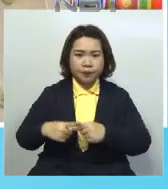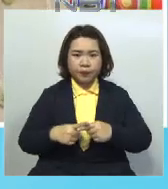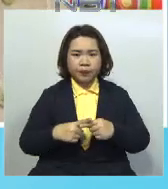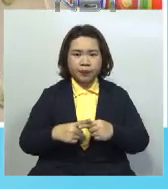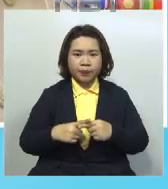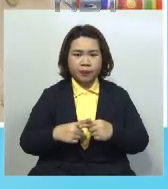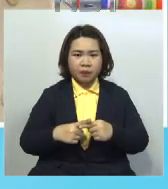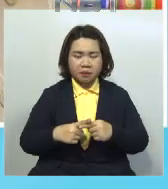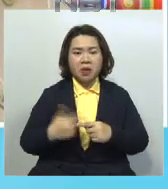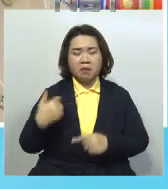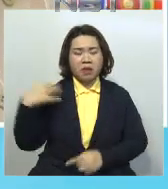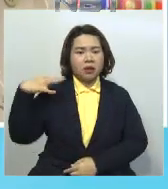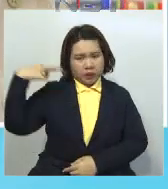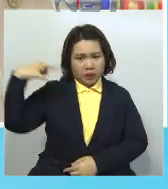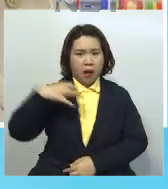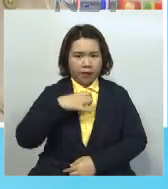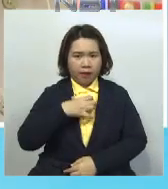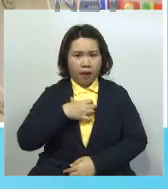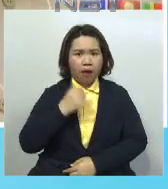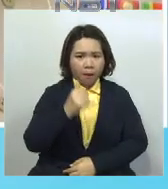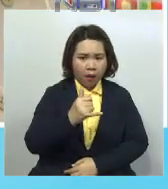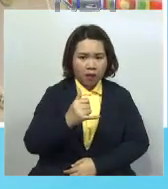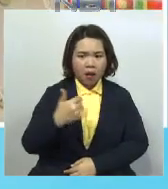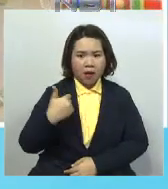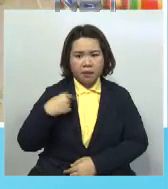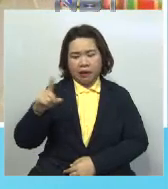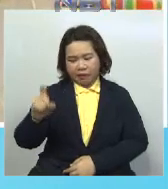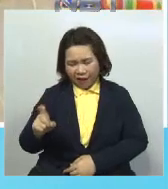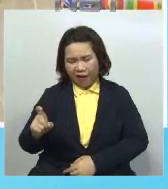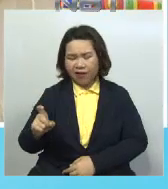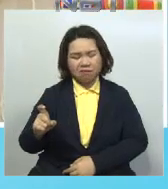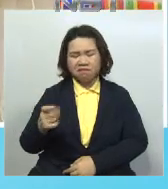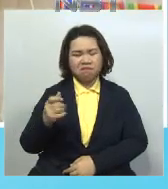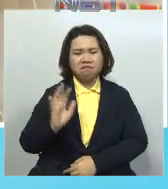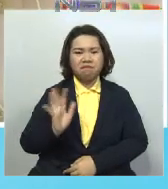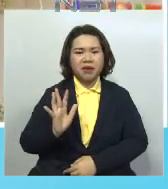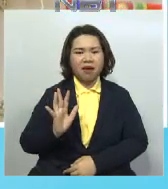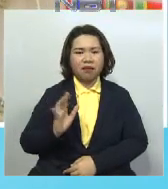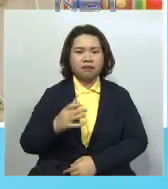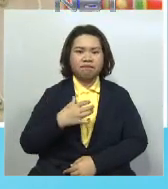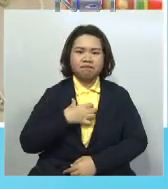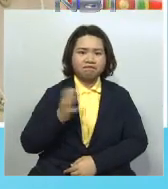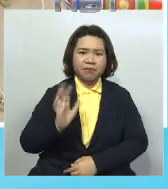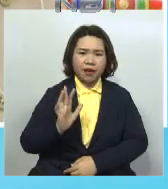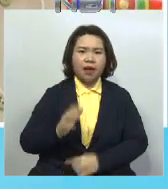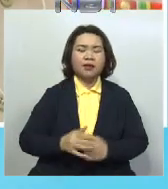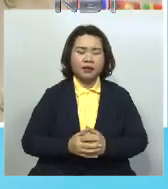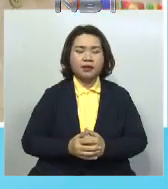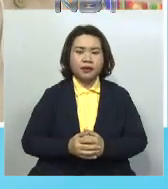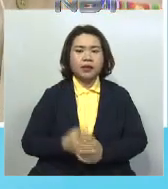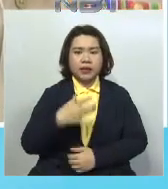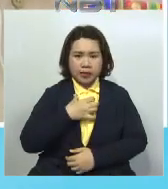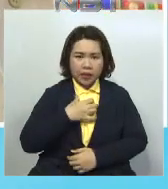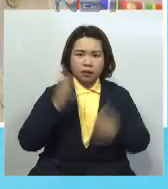ซึ่งหลายคนอาสาสมัครบางคนถึงแก่ชีวิตเราไม่อยากให้เกิดเหตุการณ์พวกนี้มันเกิดขึ้นนะครับก็อยากจะช่ว